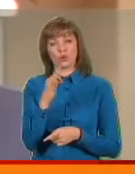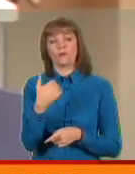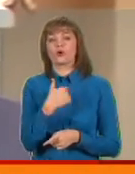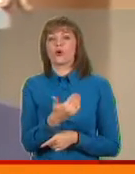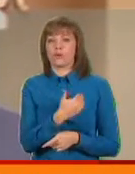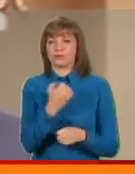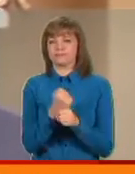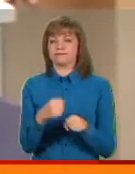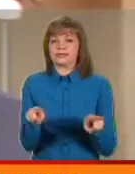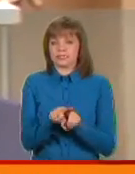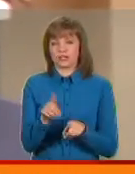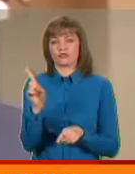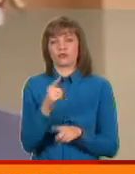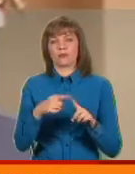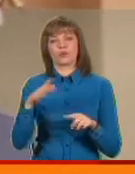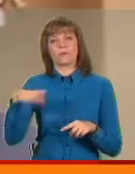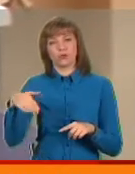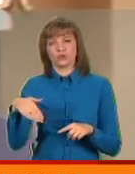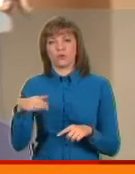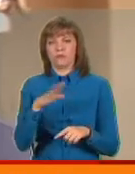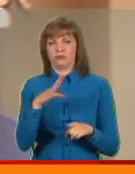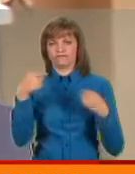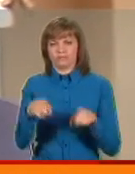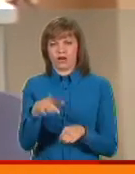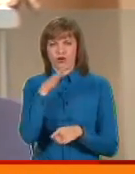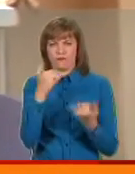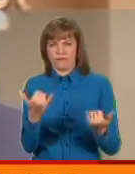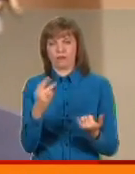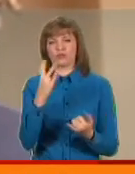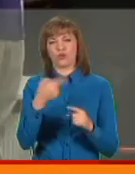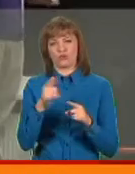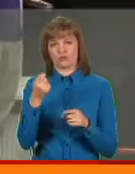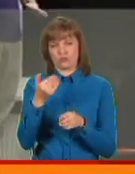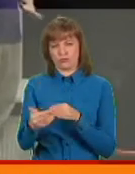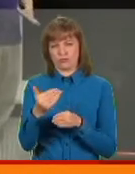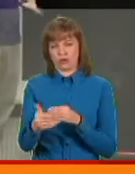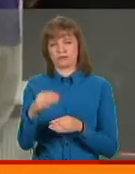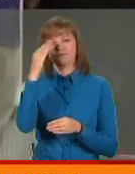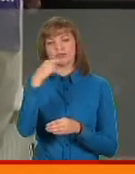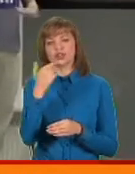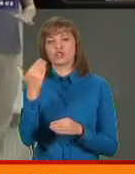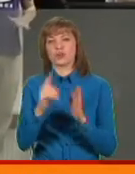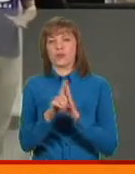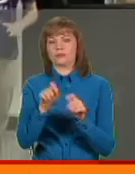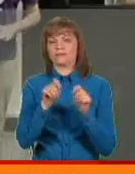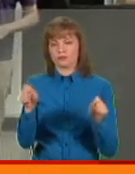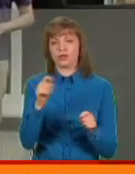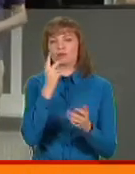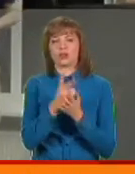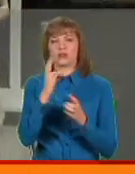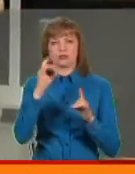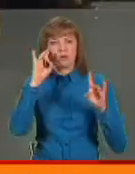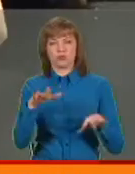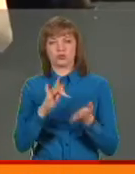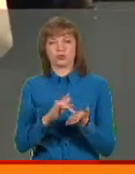ми хочемо вистроїти так платформу, щоб це потім було в реальному часі, але це чуть позже. Віталій каже, його стартап допоможе не губитися